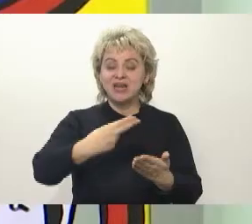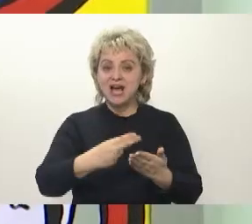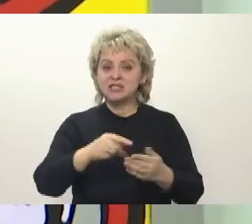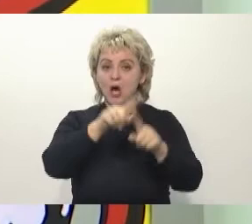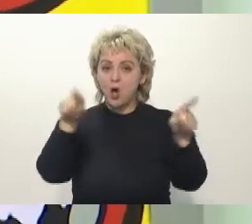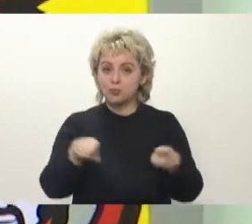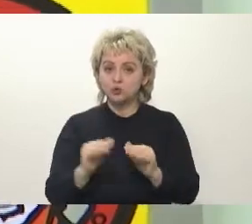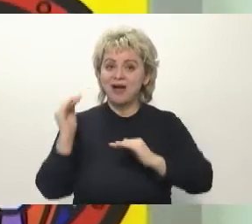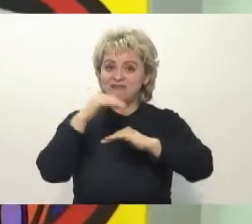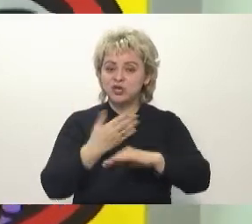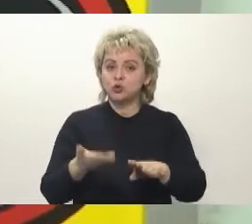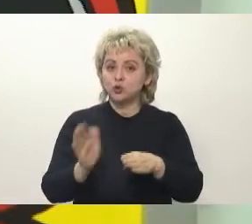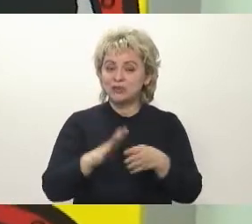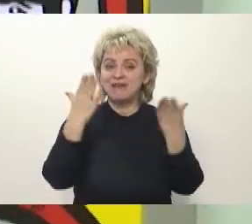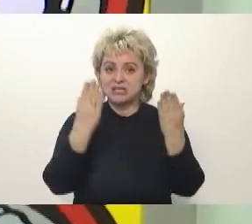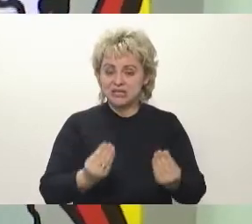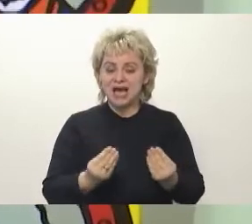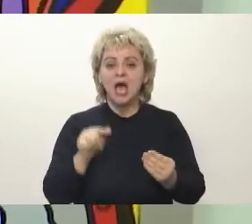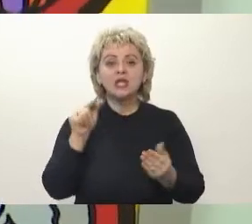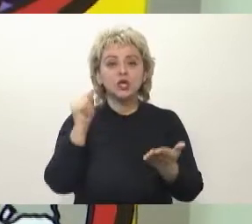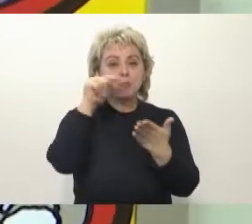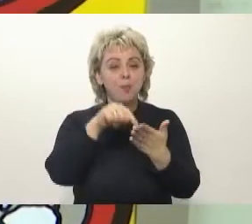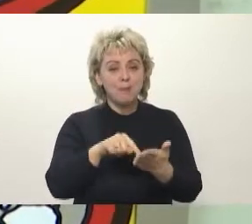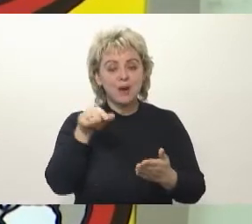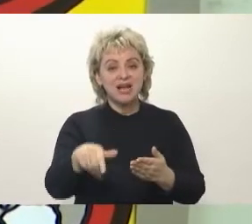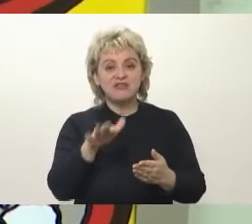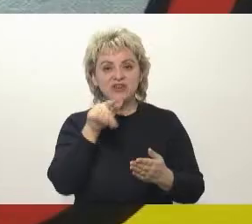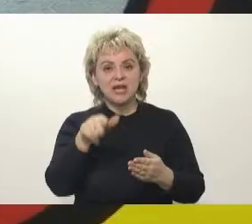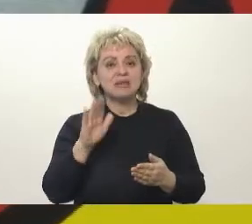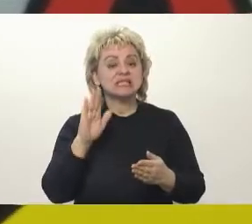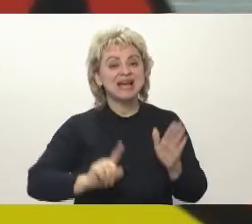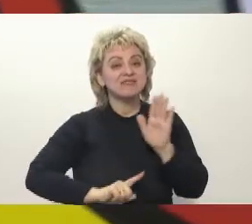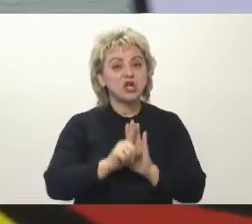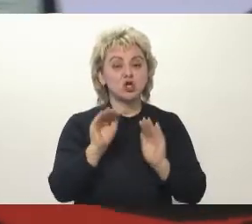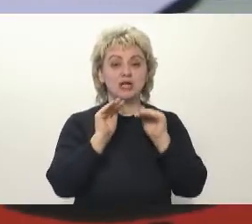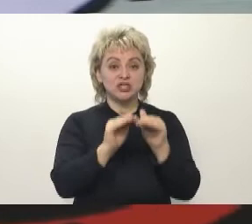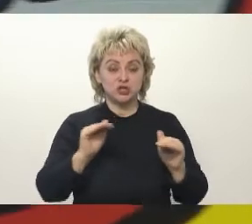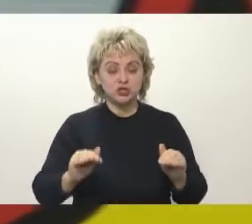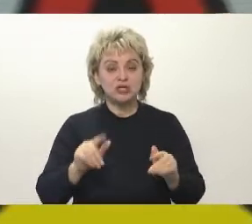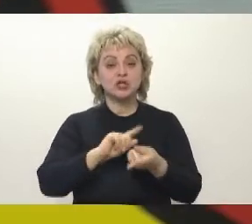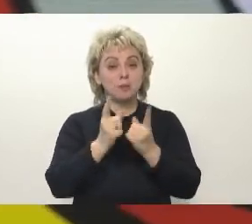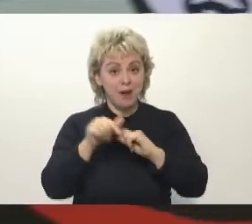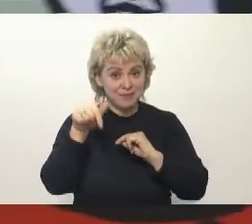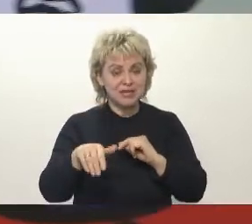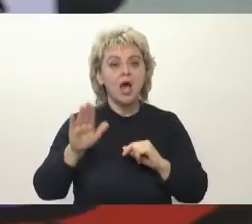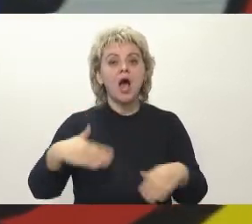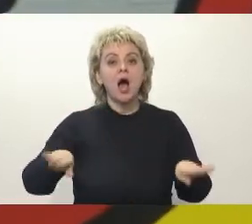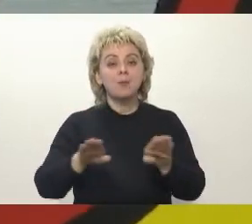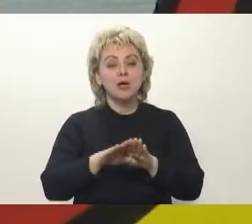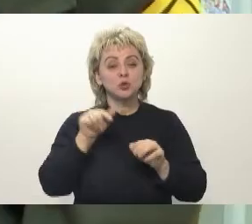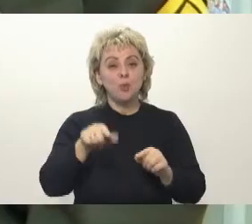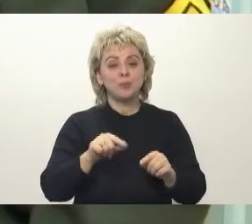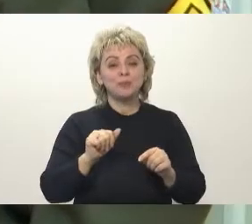альбома «Вечер трудного дня». Они попали в это море времени, стали сначала детишками, вот они такие превратились в